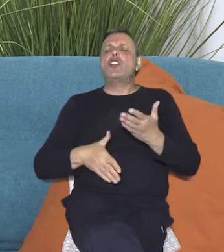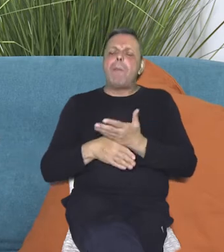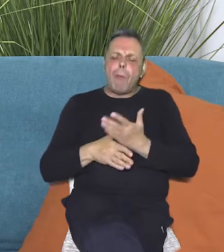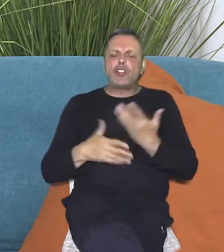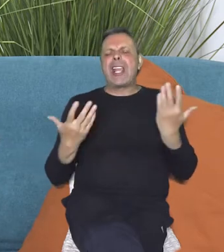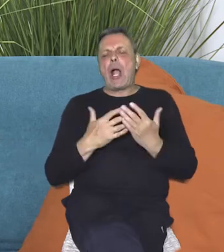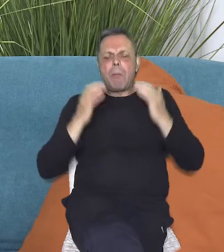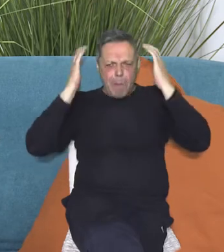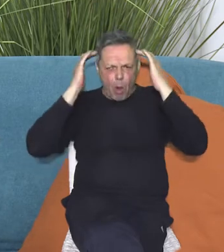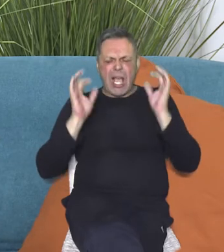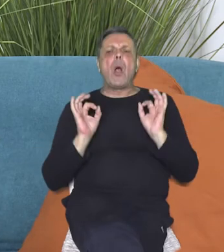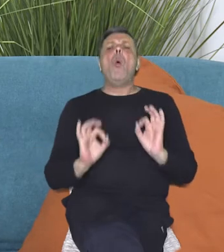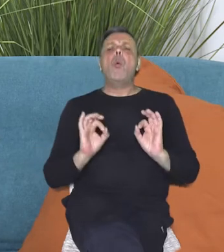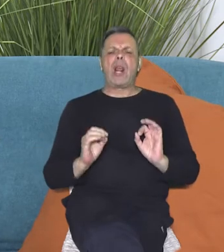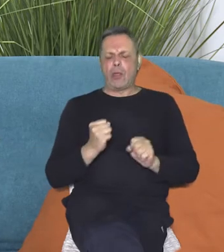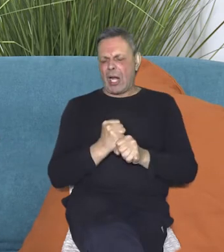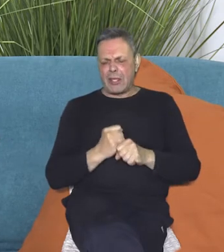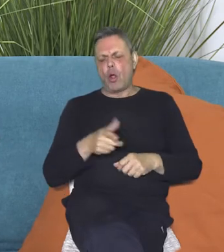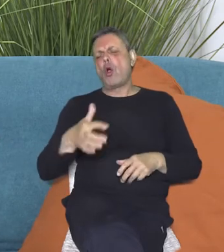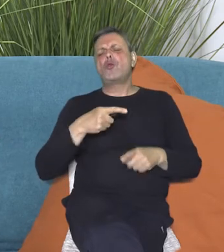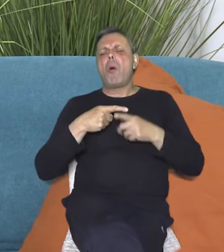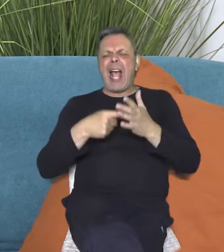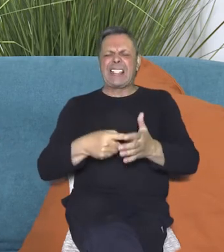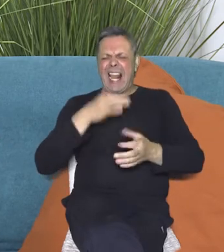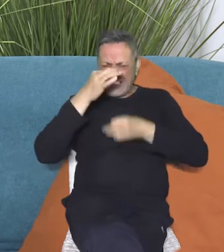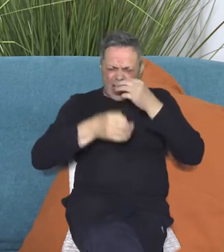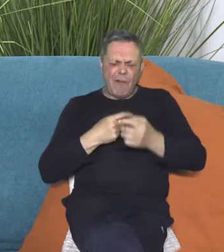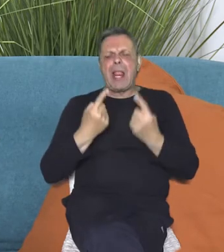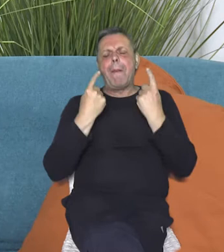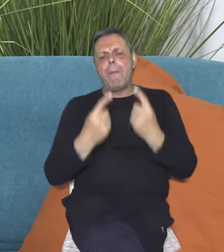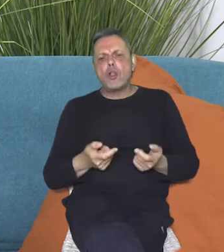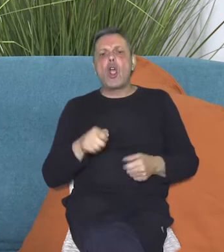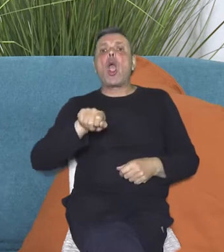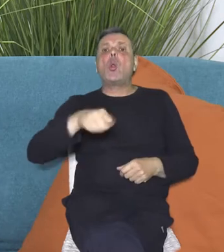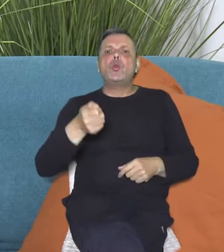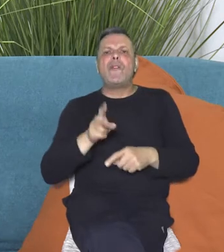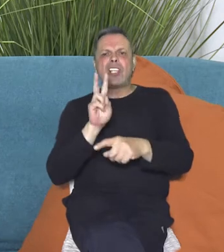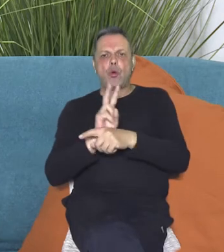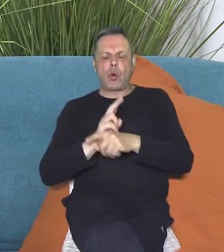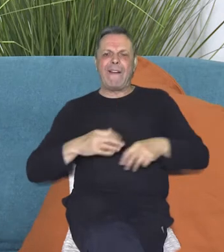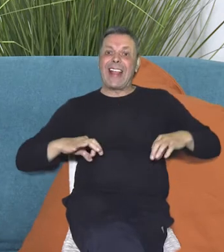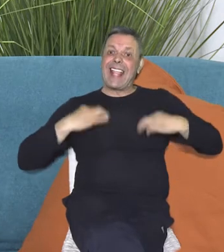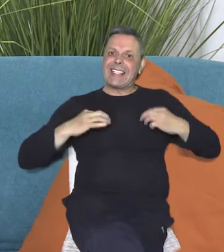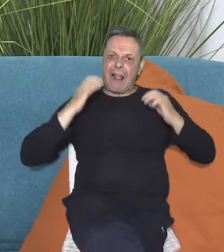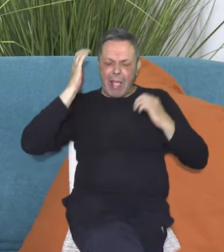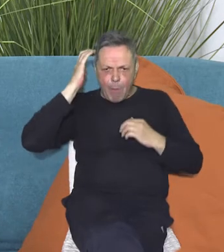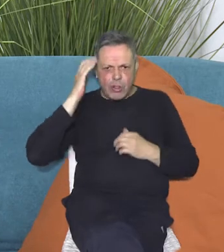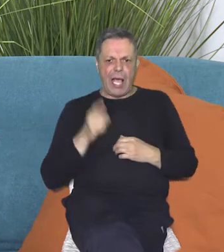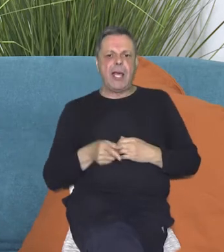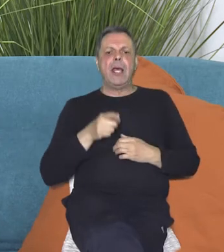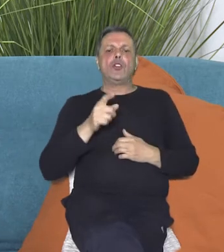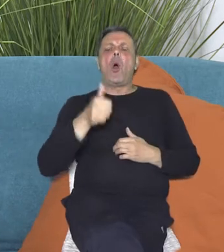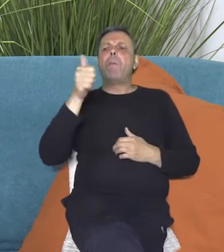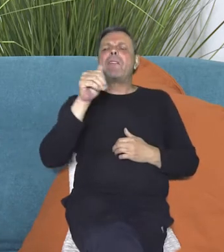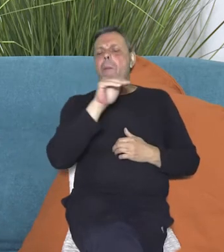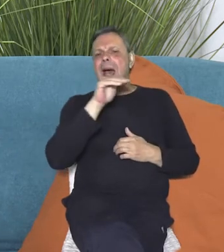uredno funkcionira. Tu su sada istraživanja pokazala da postoje takozvani ključevi za očuvanje zdravlja mozga. Znači, to